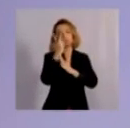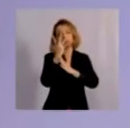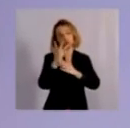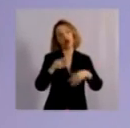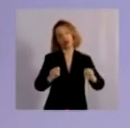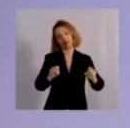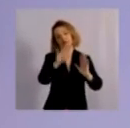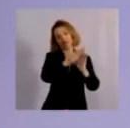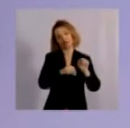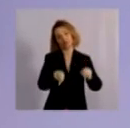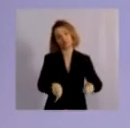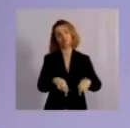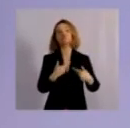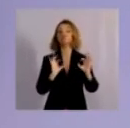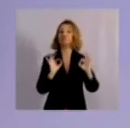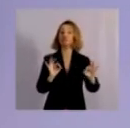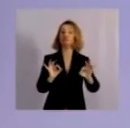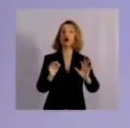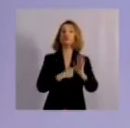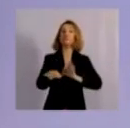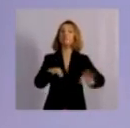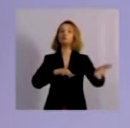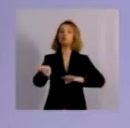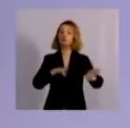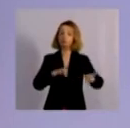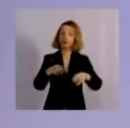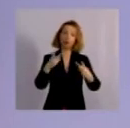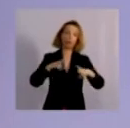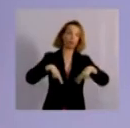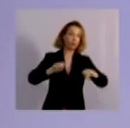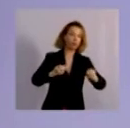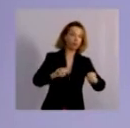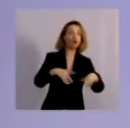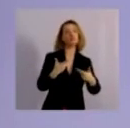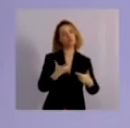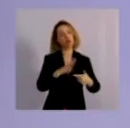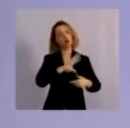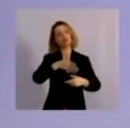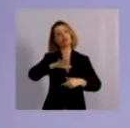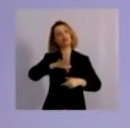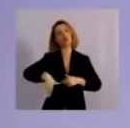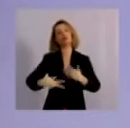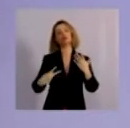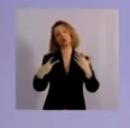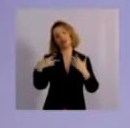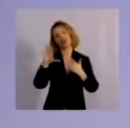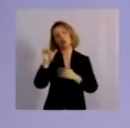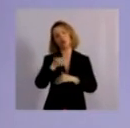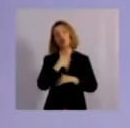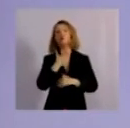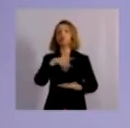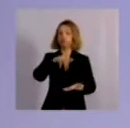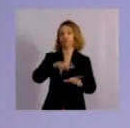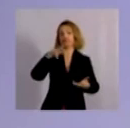στο νομοσχέδιο του Υπουργείου Παιδείας, το οποίο θα γίνει νόμος του κράτους μέχρι τα τέλη του, προβλέπεται